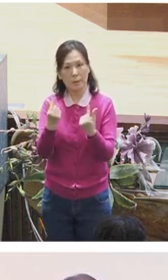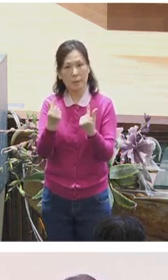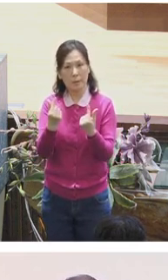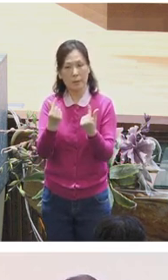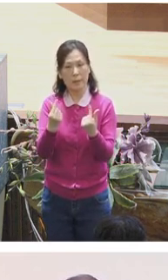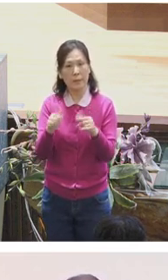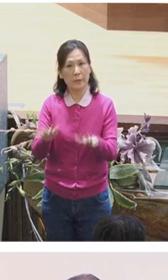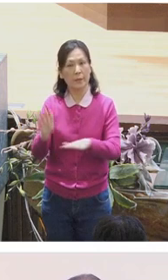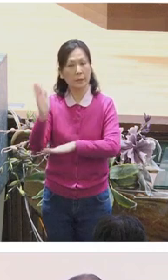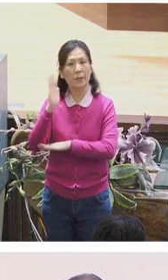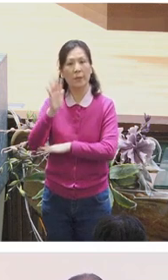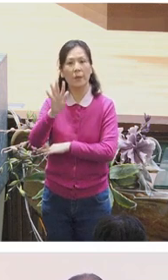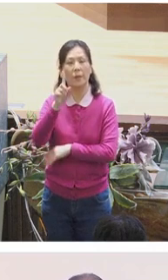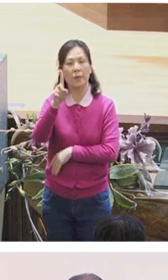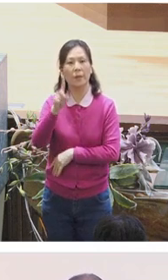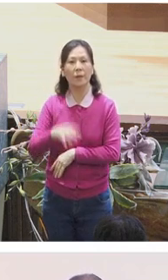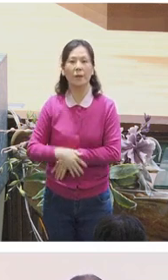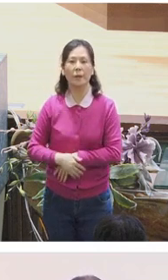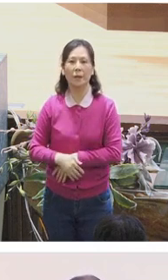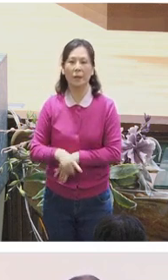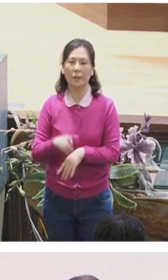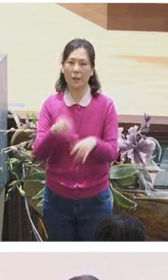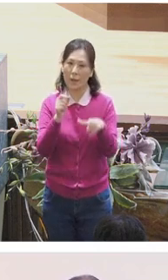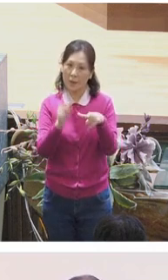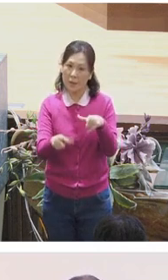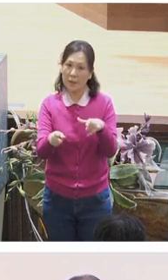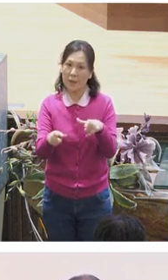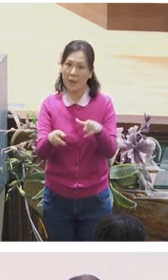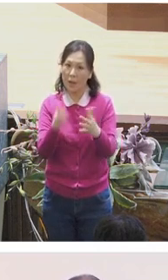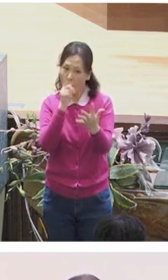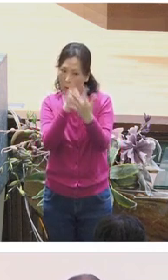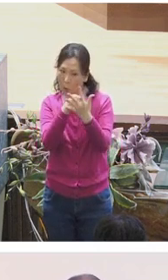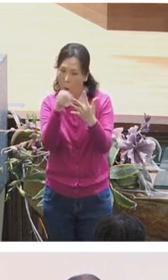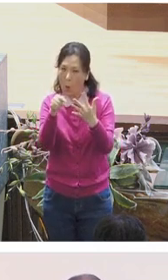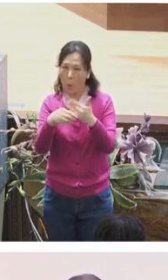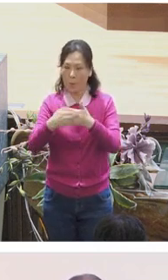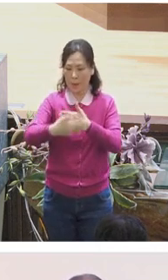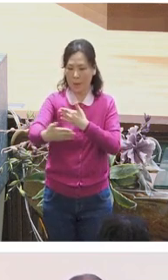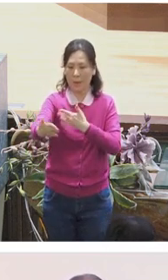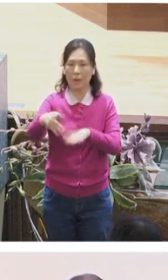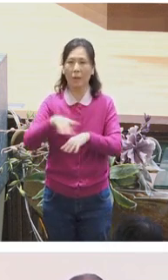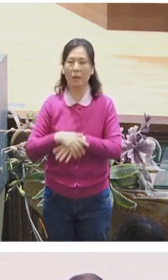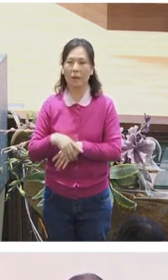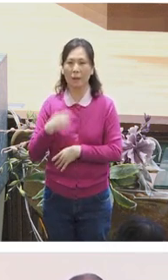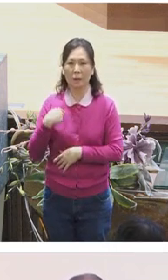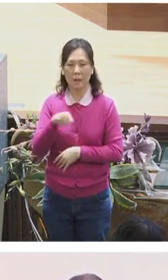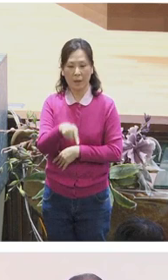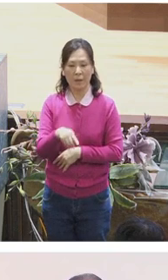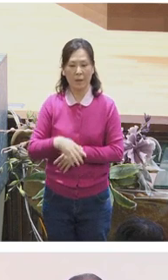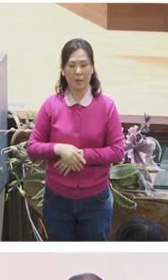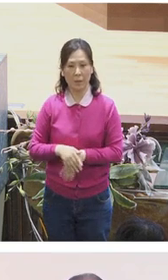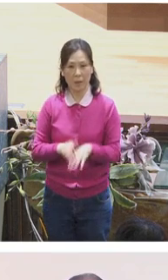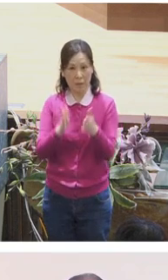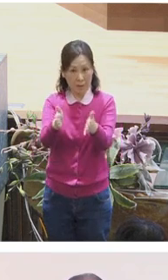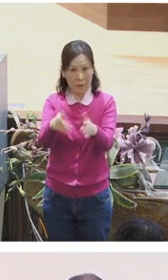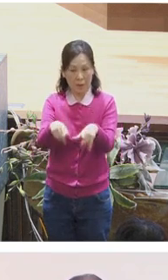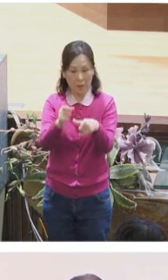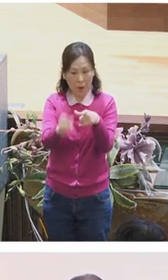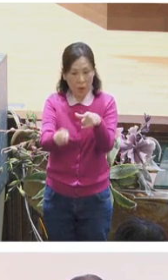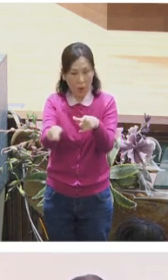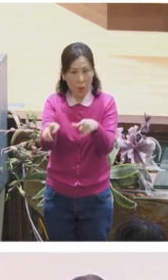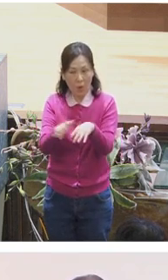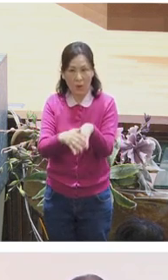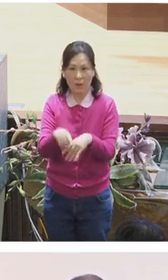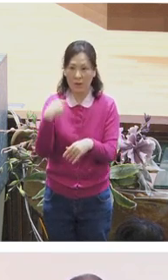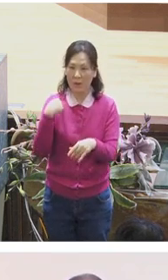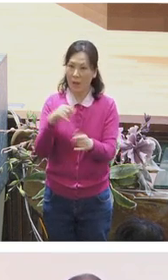像现在政府有一个企业的透明足迹，那我觉得这个对我们去了解这个企业它有没